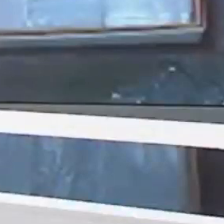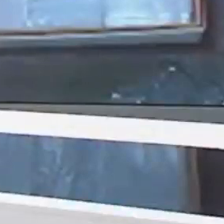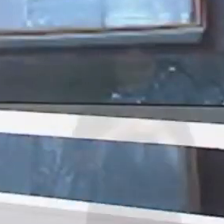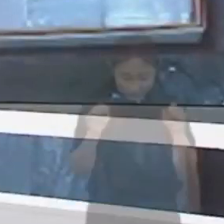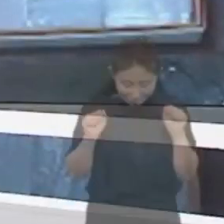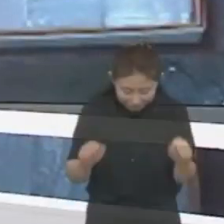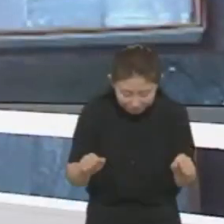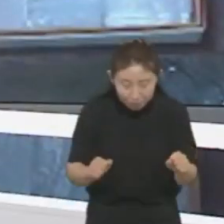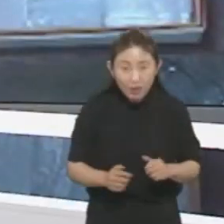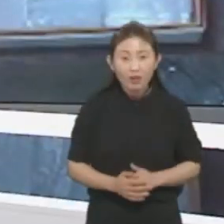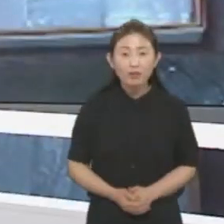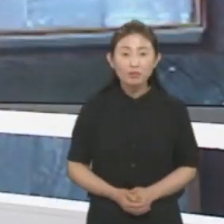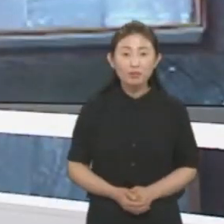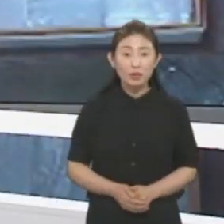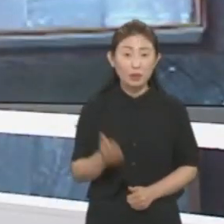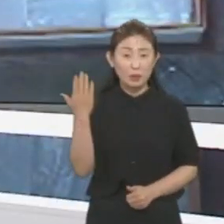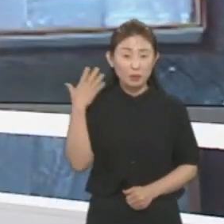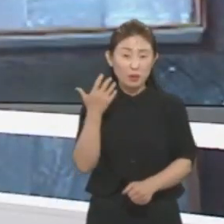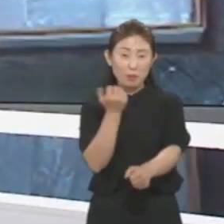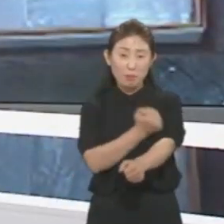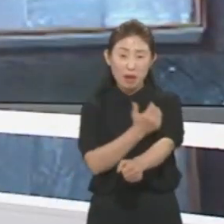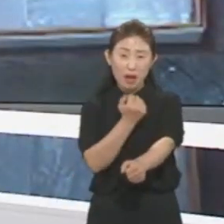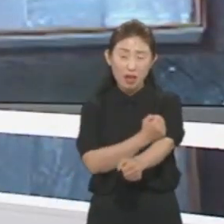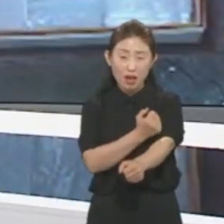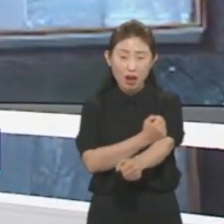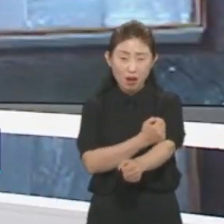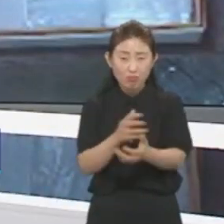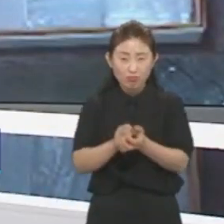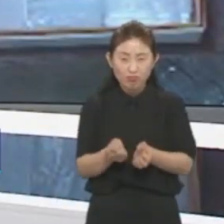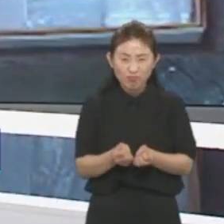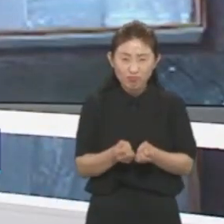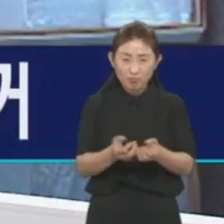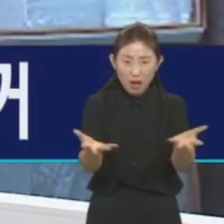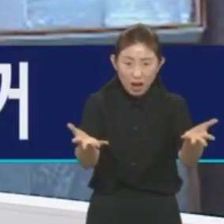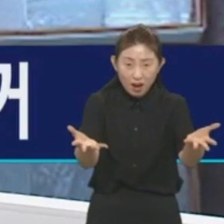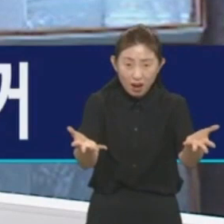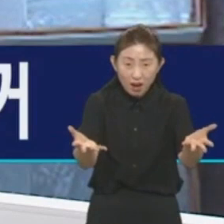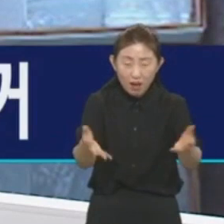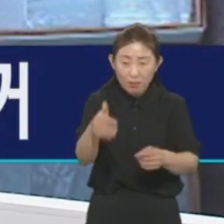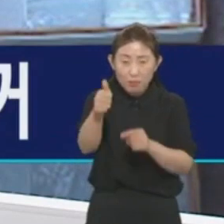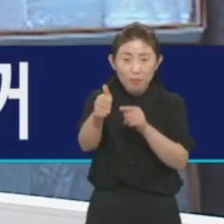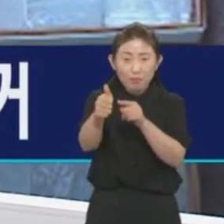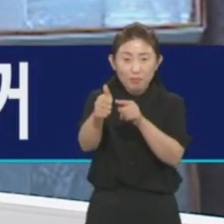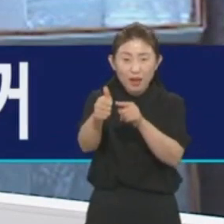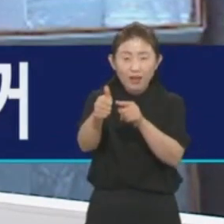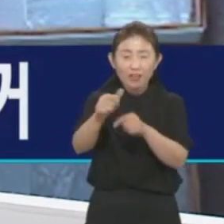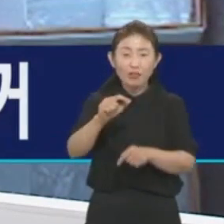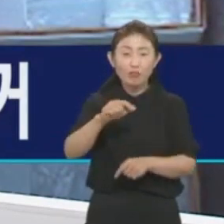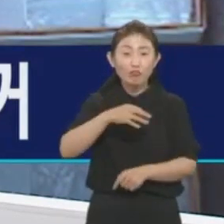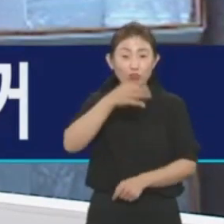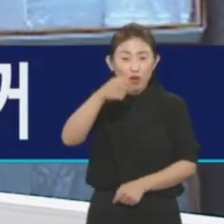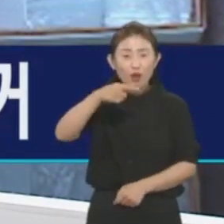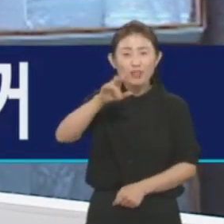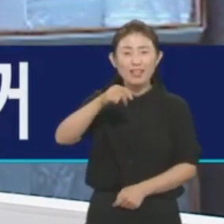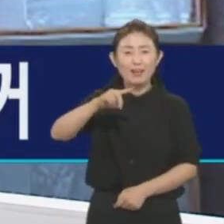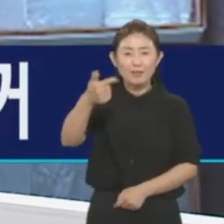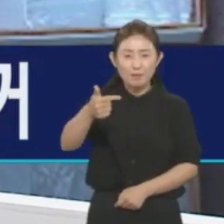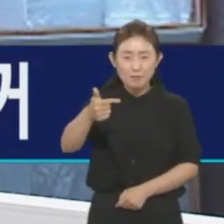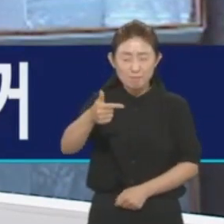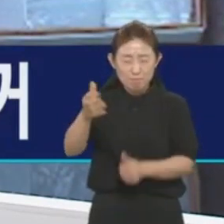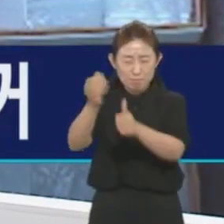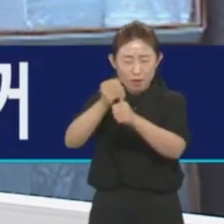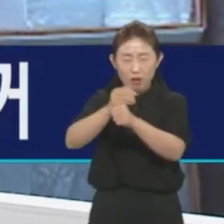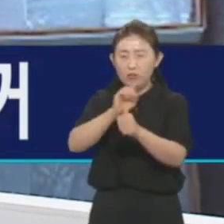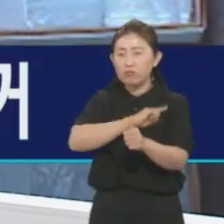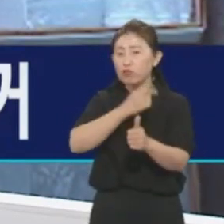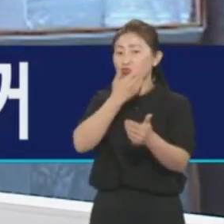여러분 안녕하십니까 마약수사에서는 대량의 마약을 공급하고 유통하는 윗선 이른바 상선을 파악하는게 무엇보다